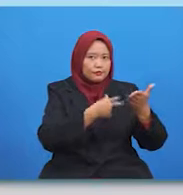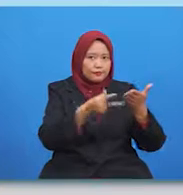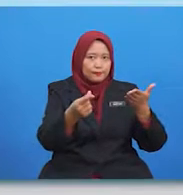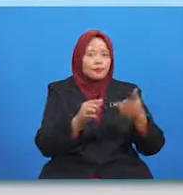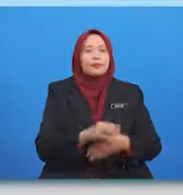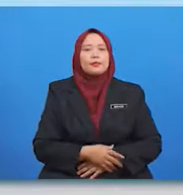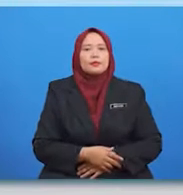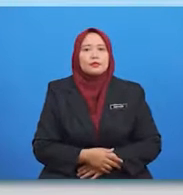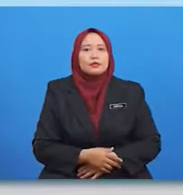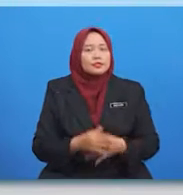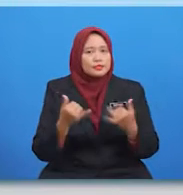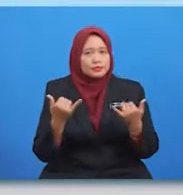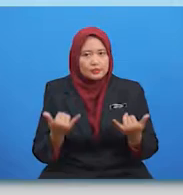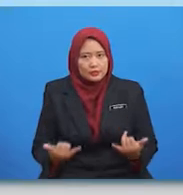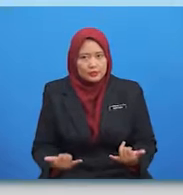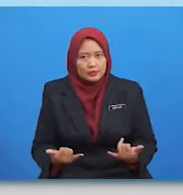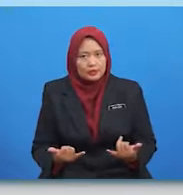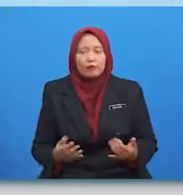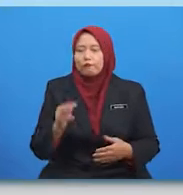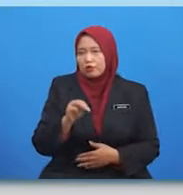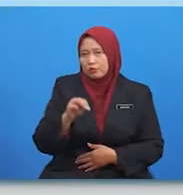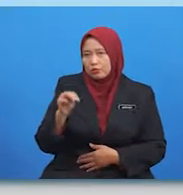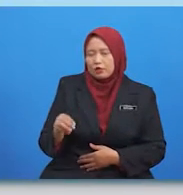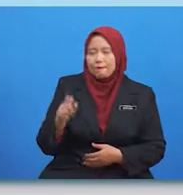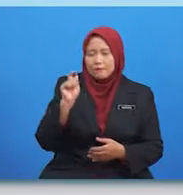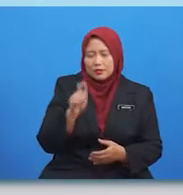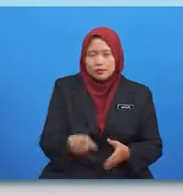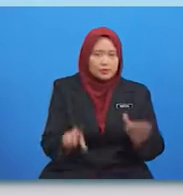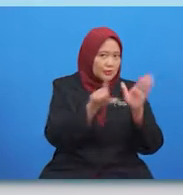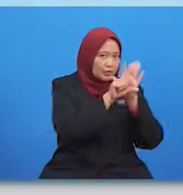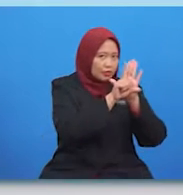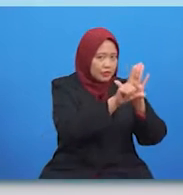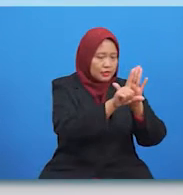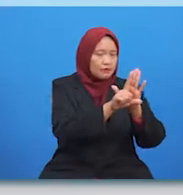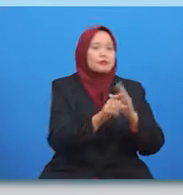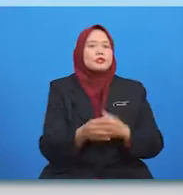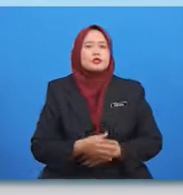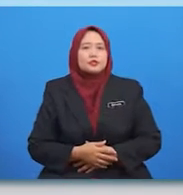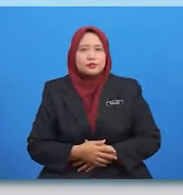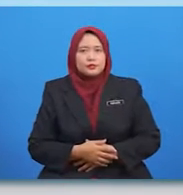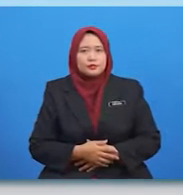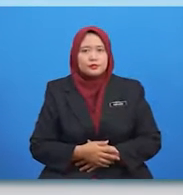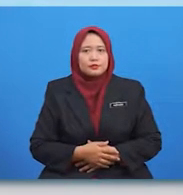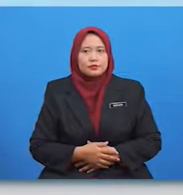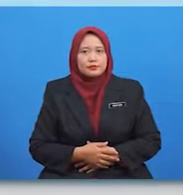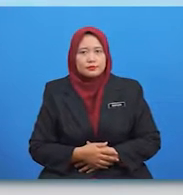Di sini, murid-murid perlu melabelkan graf dan menggunakan skala dengan betul.